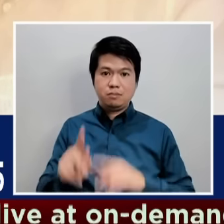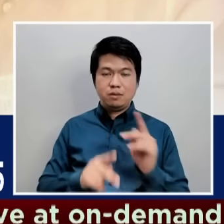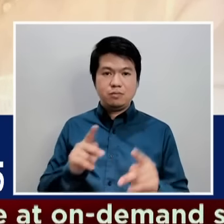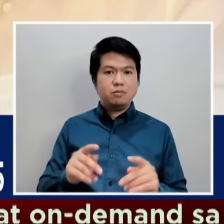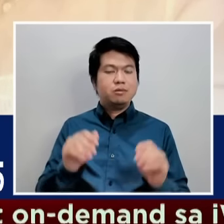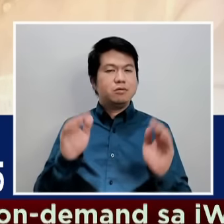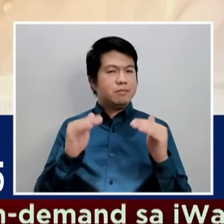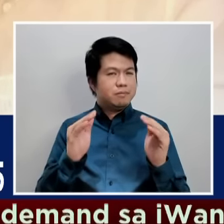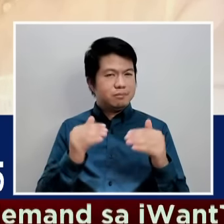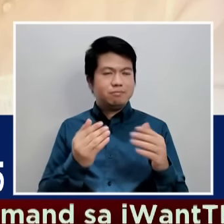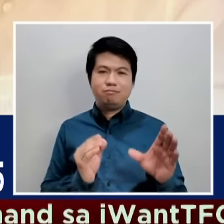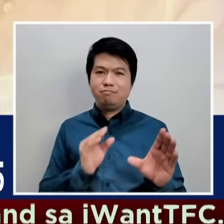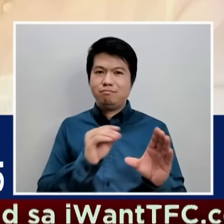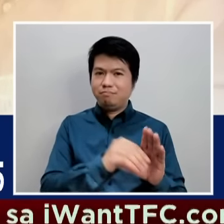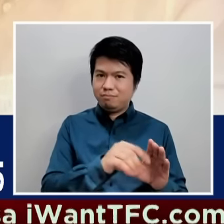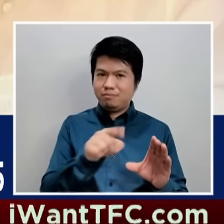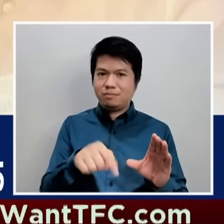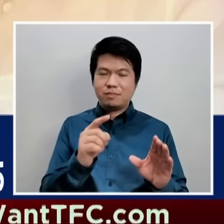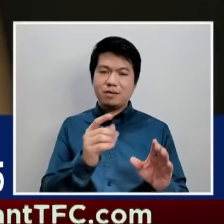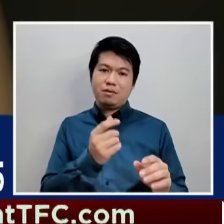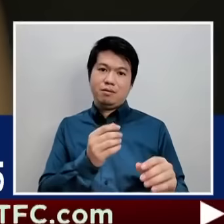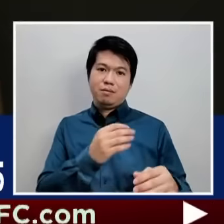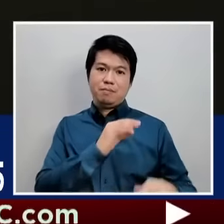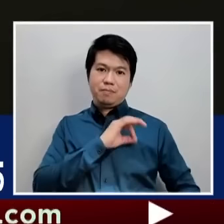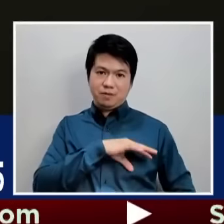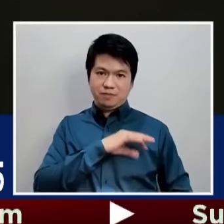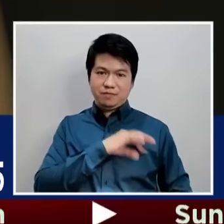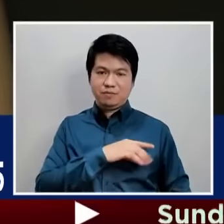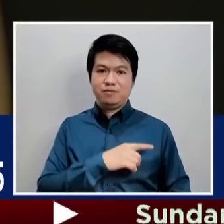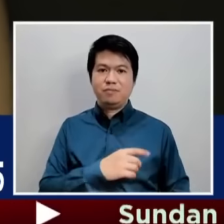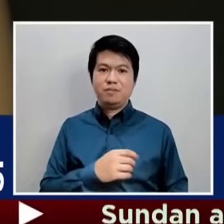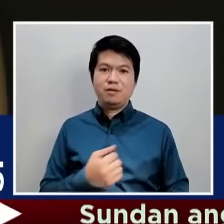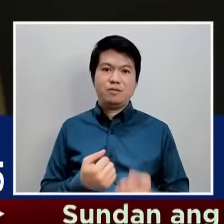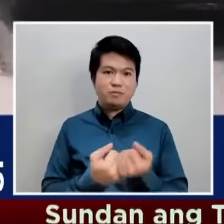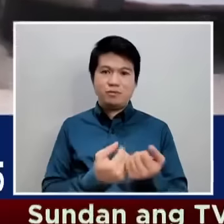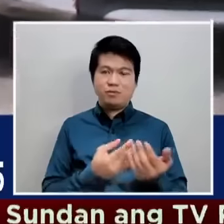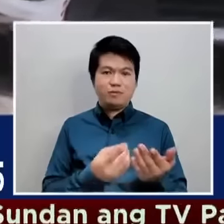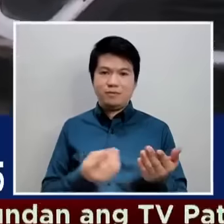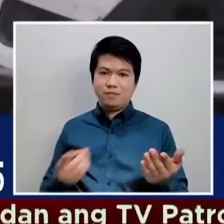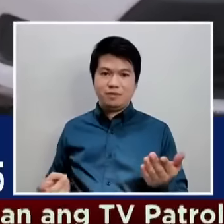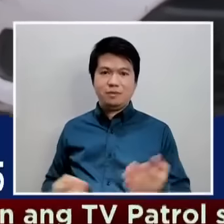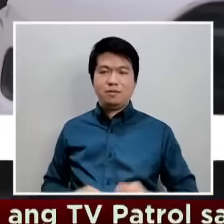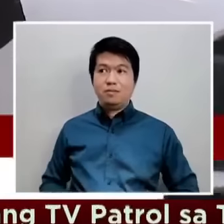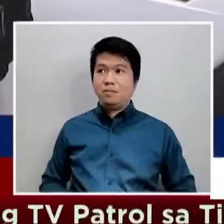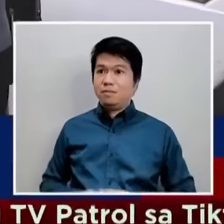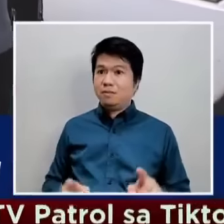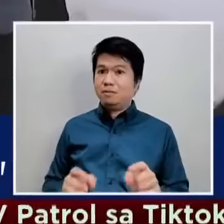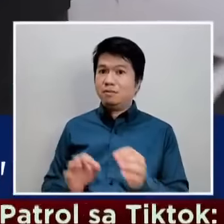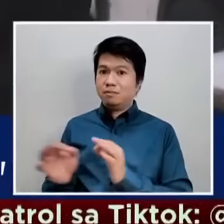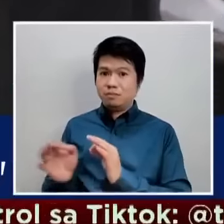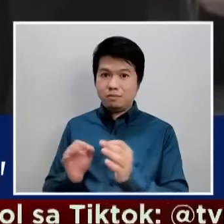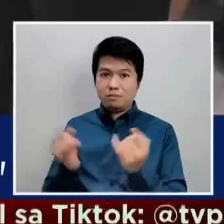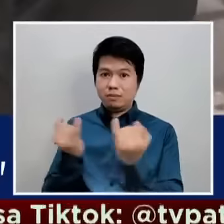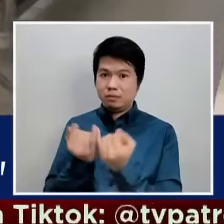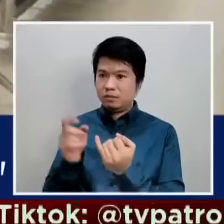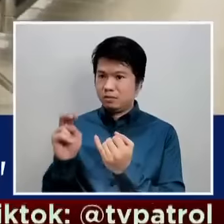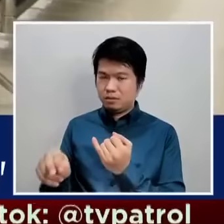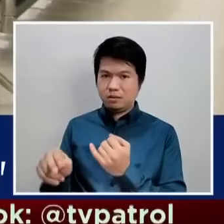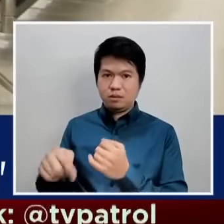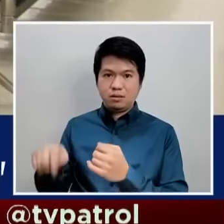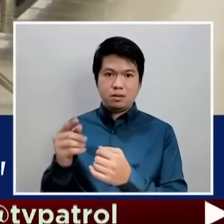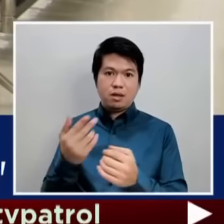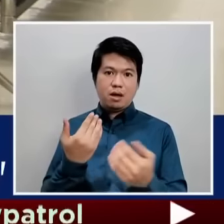rin sa expansion ng ating benefits yung mga ganyan. Pero nilinaw ng PhilHealth, kailangan medically prescribed ang mga ito.